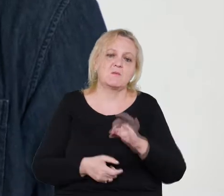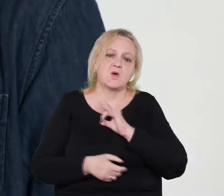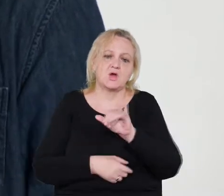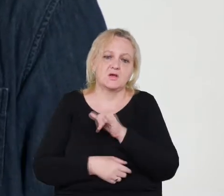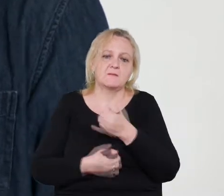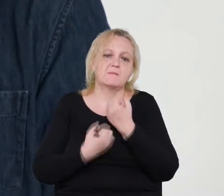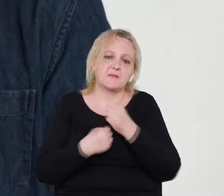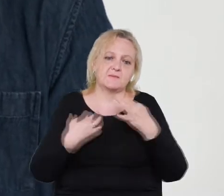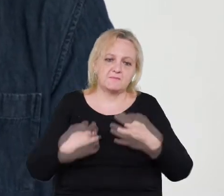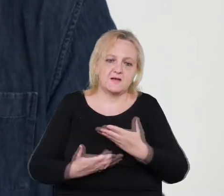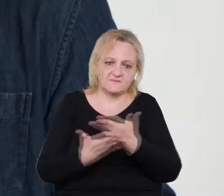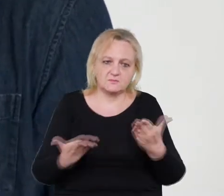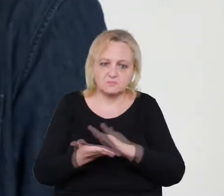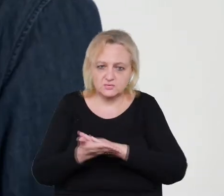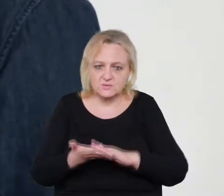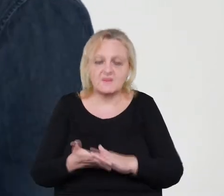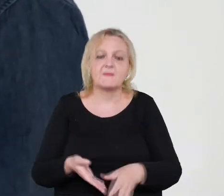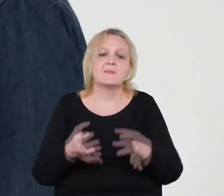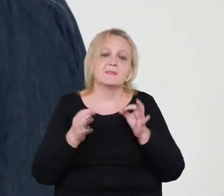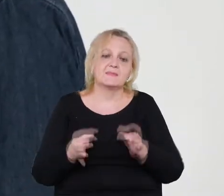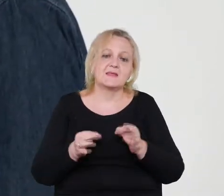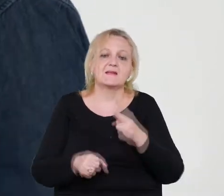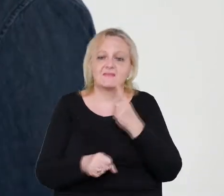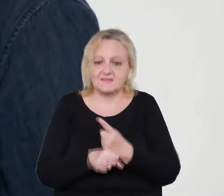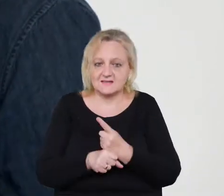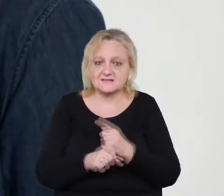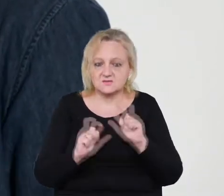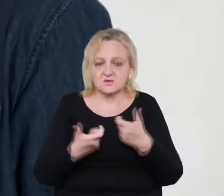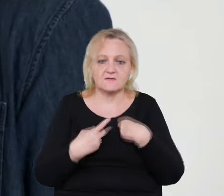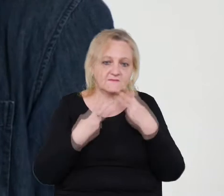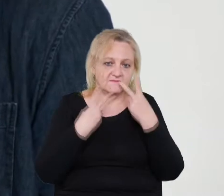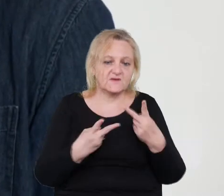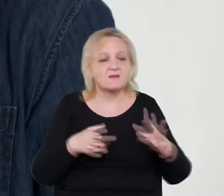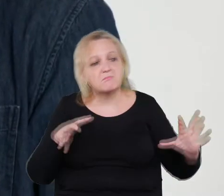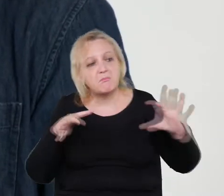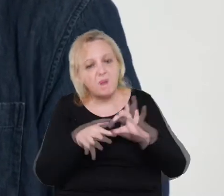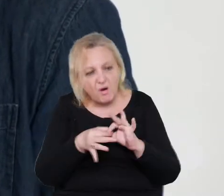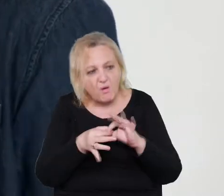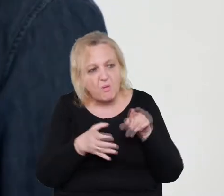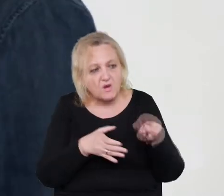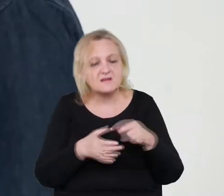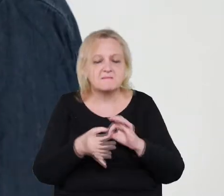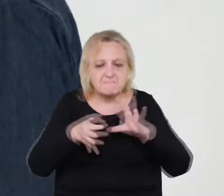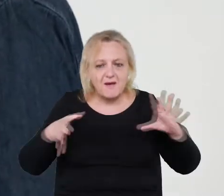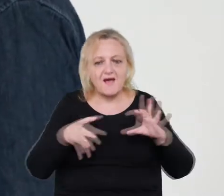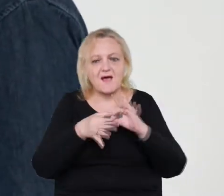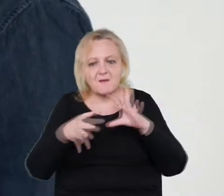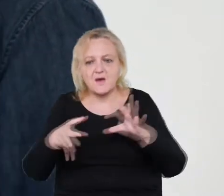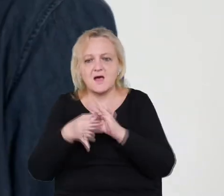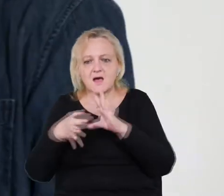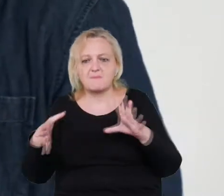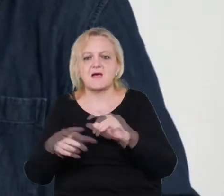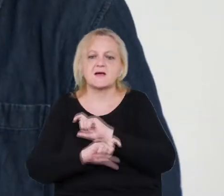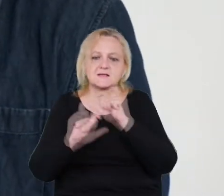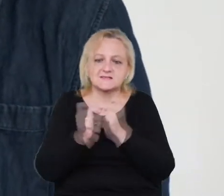najmocniej Państwa przepraszam podejmujemy taką a nie inną decyzję wzięliśmy załącza ono było ciągle rwący związku z czym że